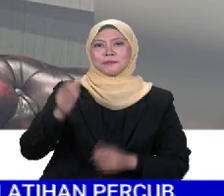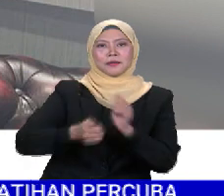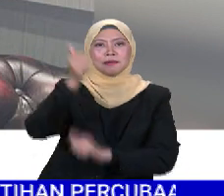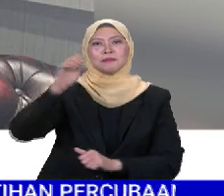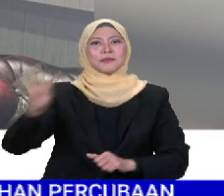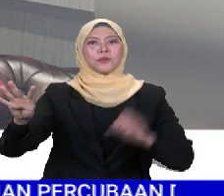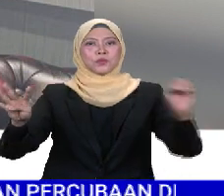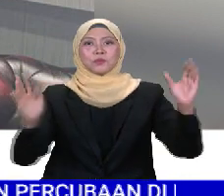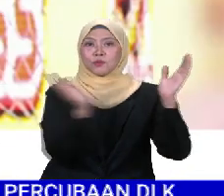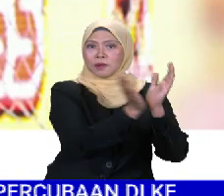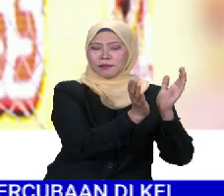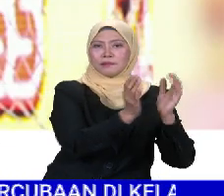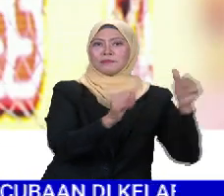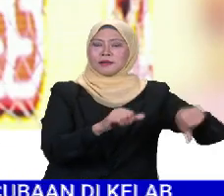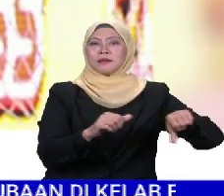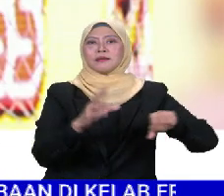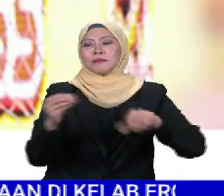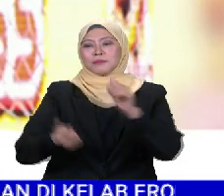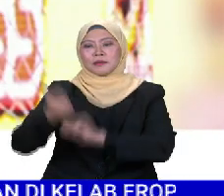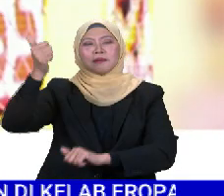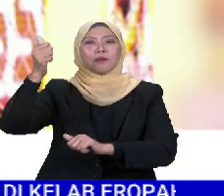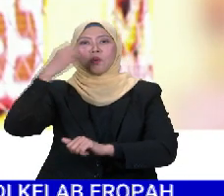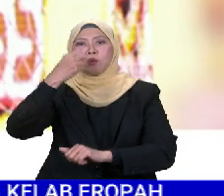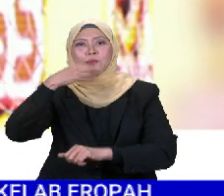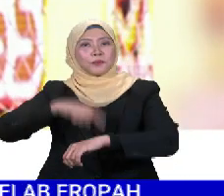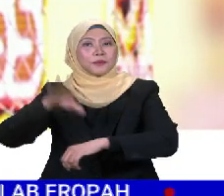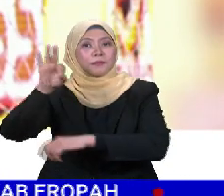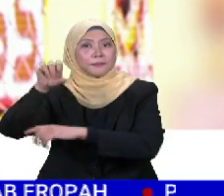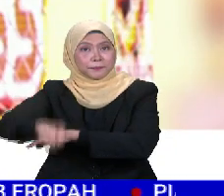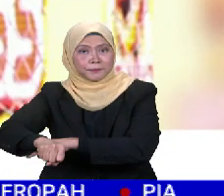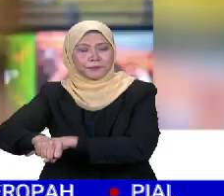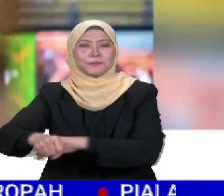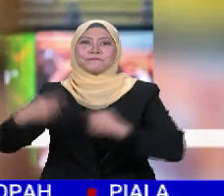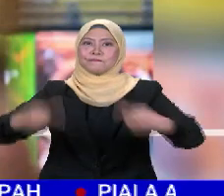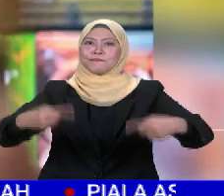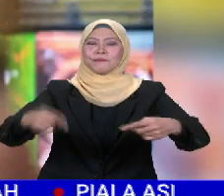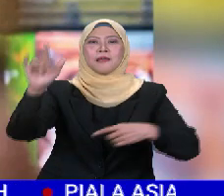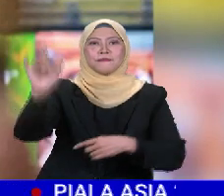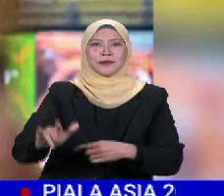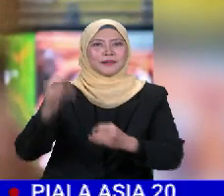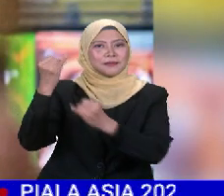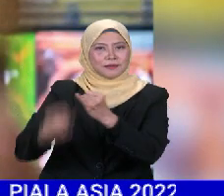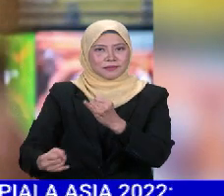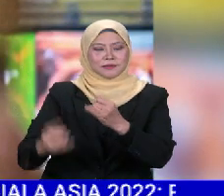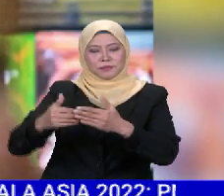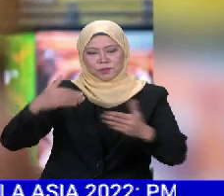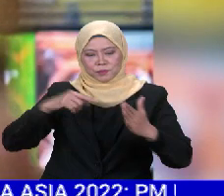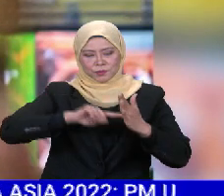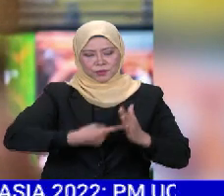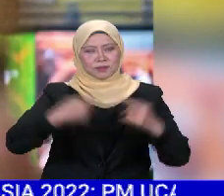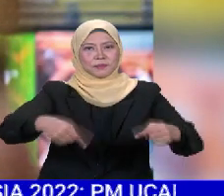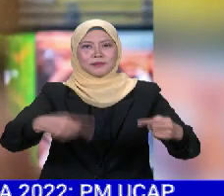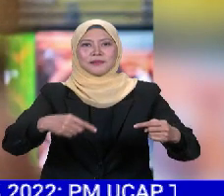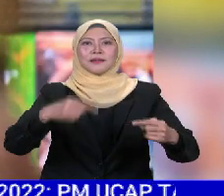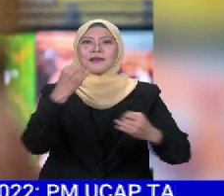kosong ke atas Runway sebelum ini perlawanan menentang Hongkong 09.00 ini adalah aksi persahabatan terakhir sebelum mobil Kansai